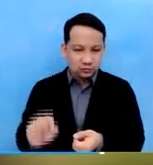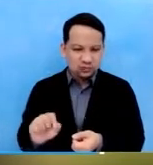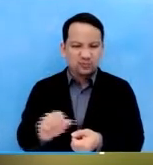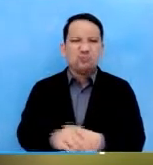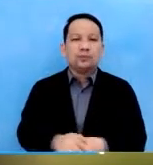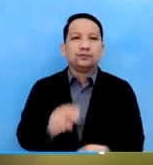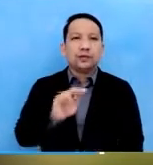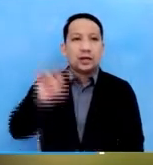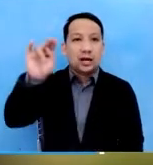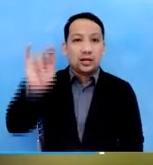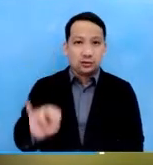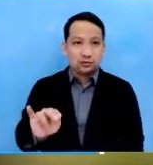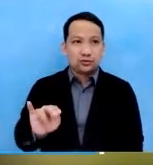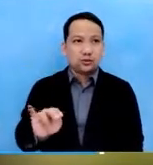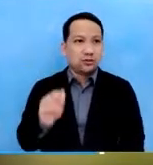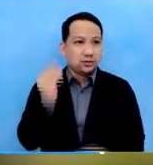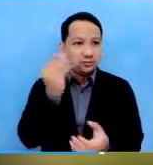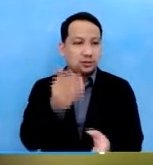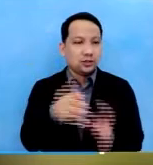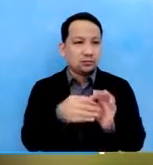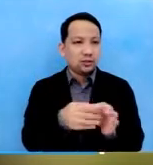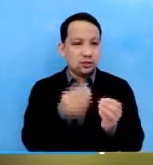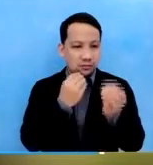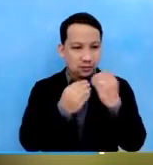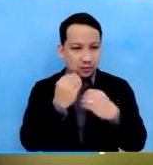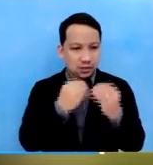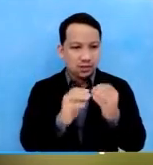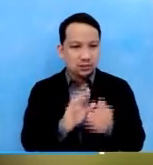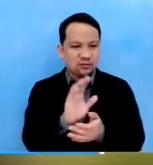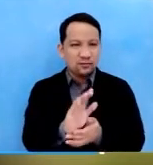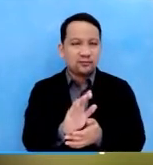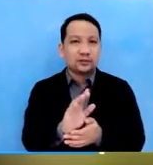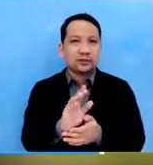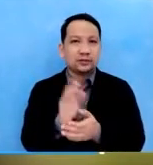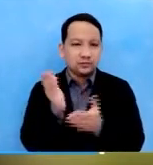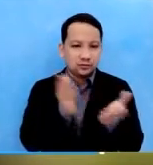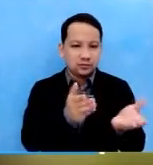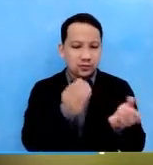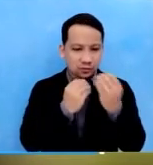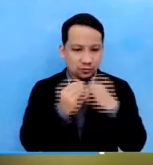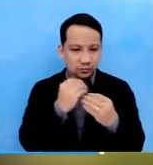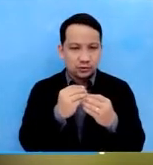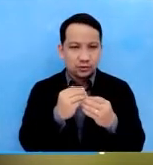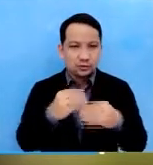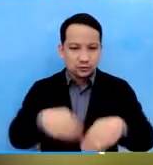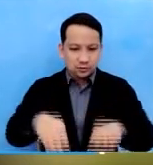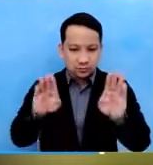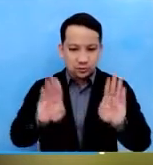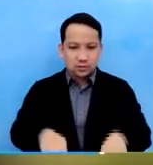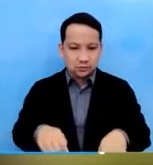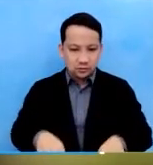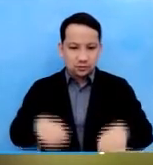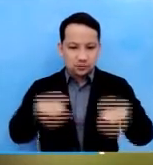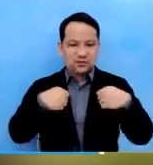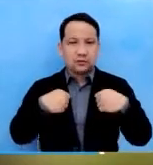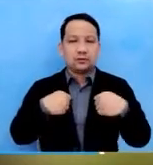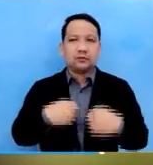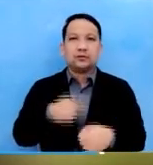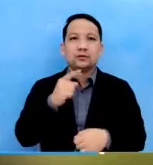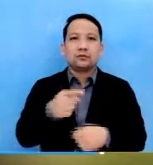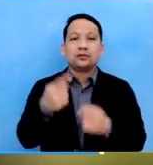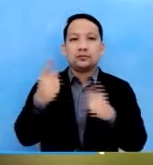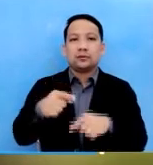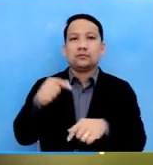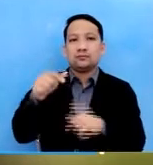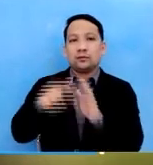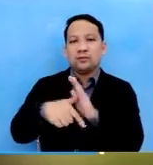tayo ng mga pagkain sa mga tao na hot food, no? Hot meals. Nagbigay rin tayo ng mga blankets na natatakot sa mga tao. Sigurado, yan ang mangyayari mamaya